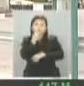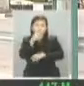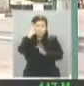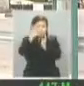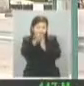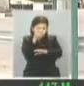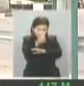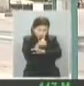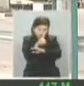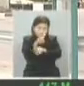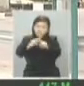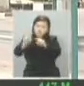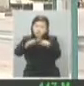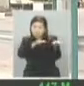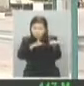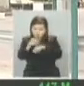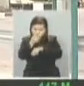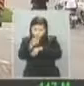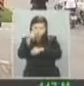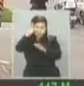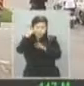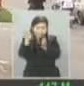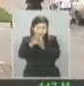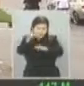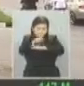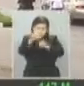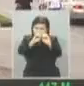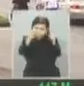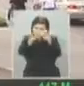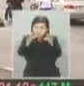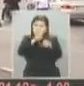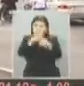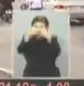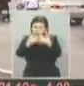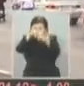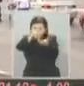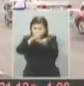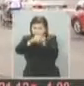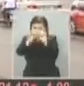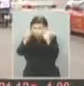างๆทั่วกรุงเทพเพราะเกรงว่าอาจจะมีปัญหาขัดข้องเรื่องของการบันทึกภาพ